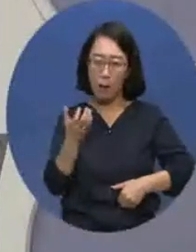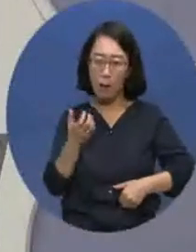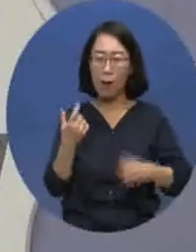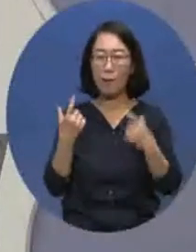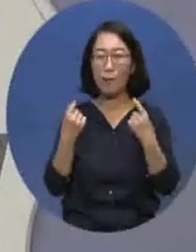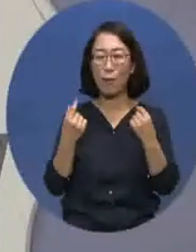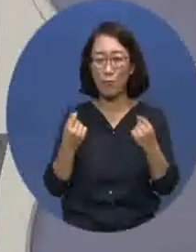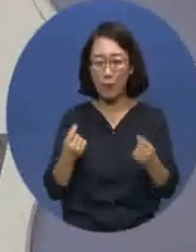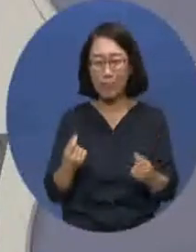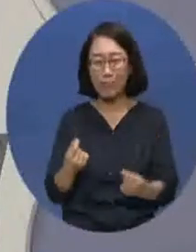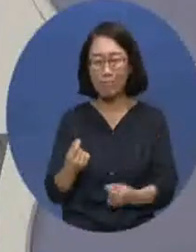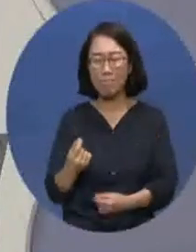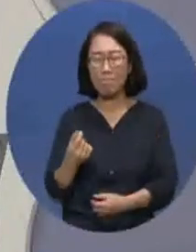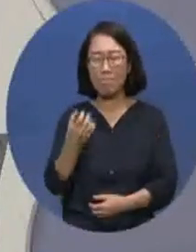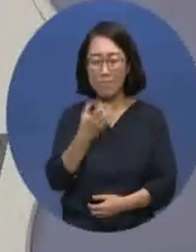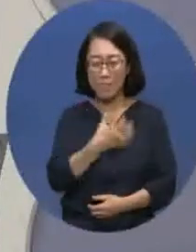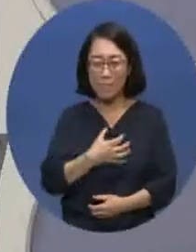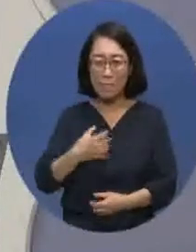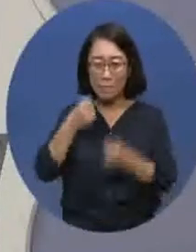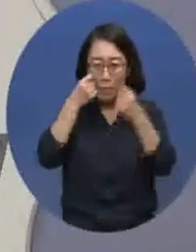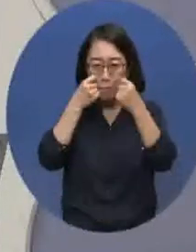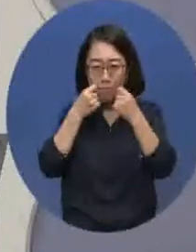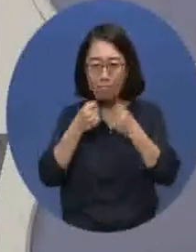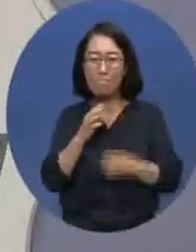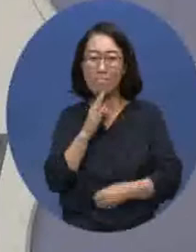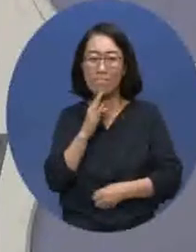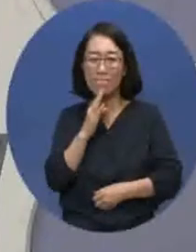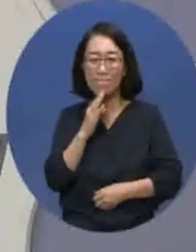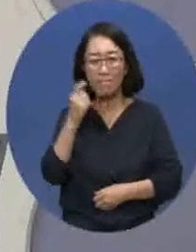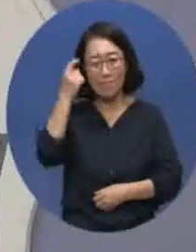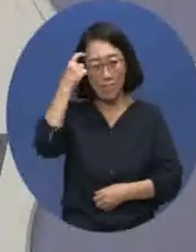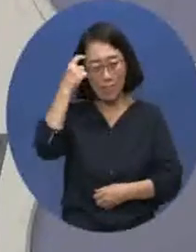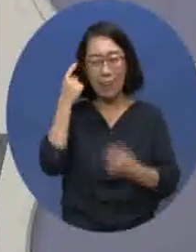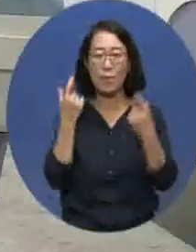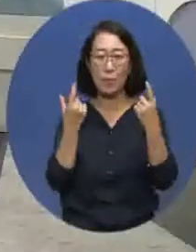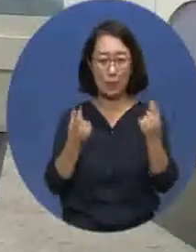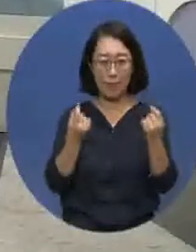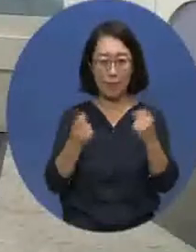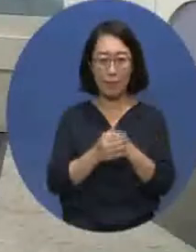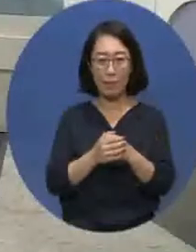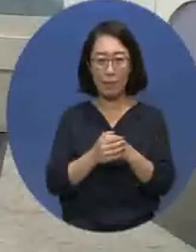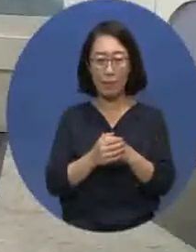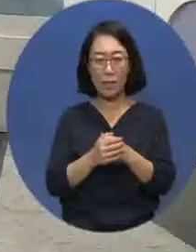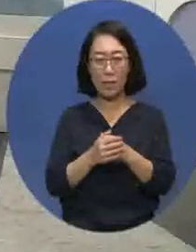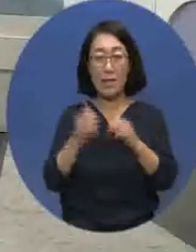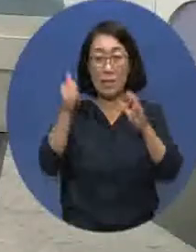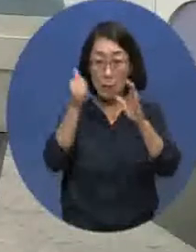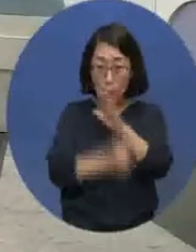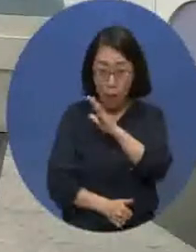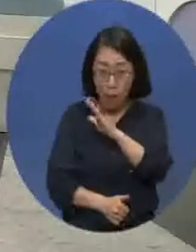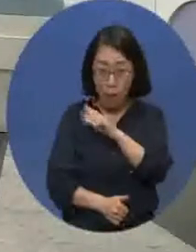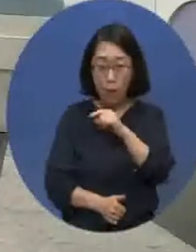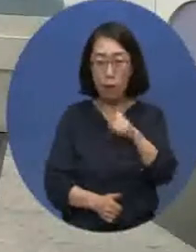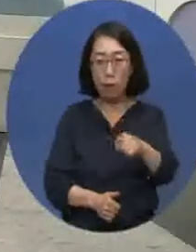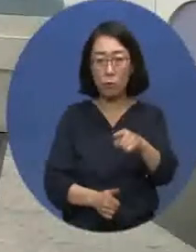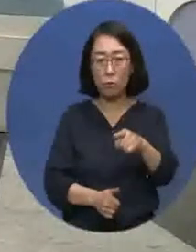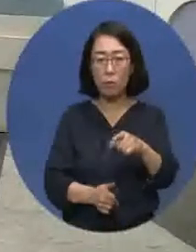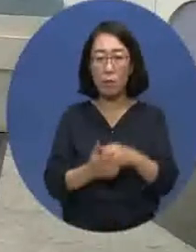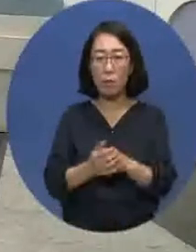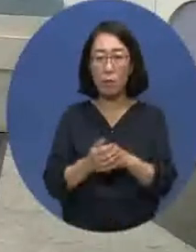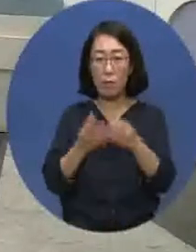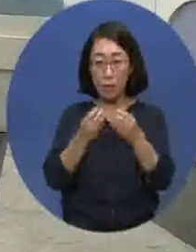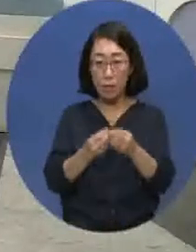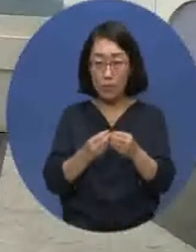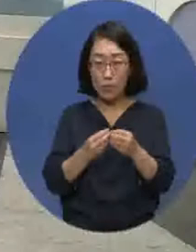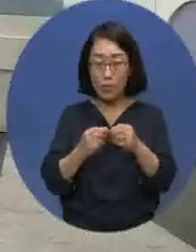수입니다 어 이런 생각은 변화 먹구요 실패는 우리가 흔히 이제 실을 감는 왜